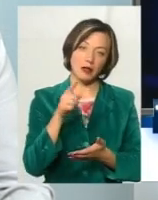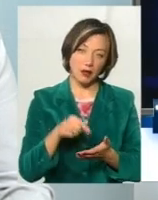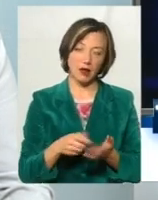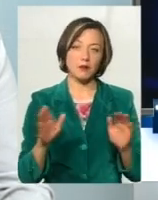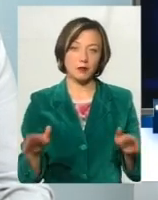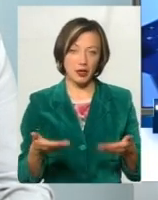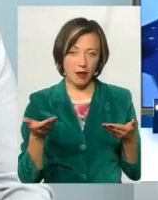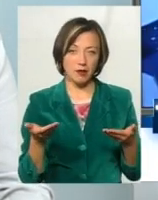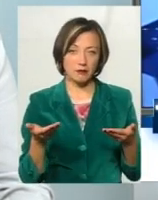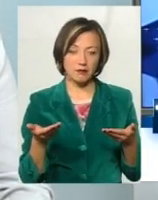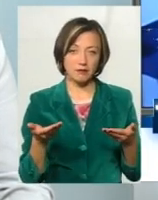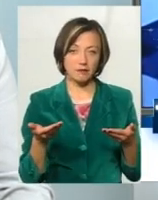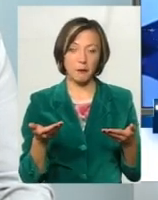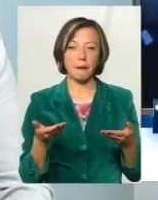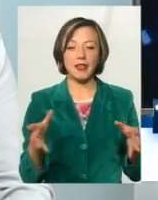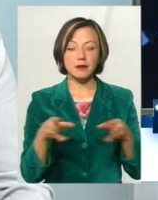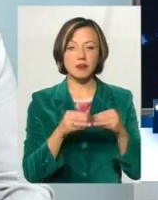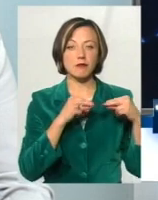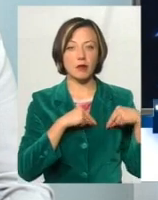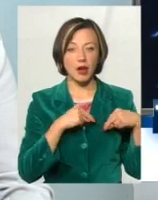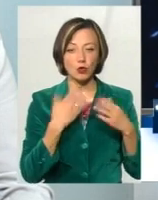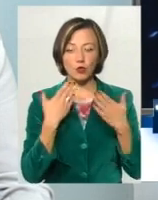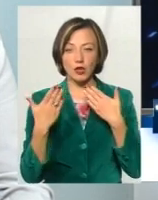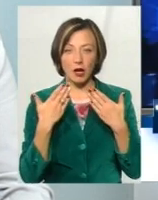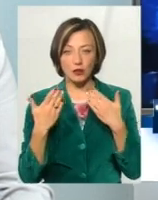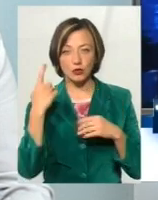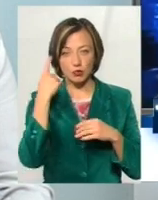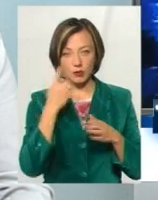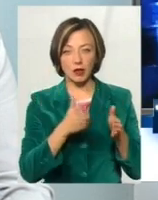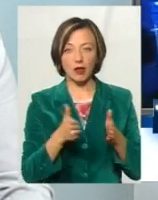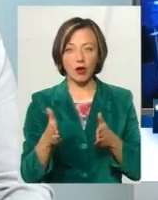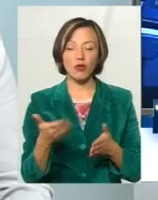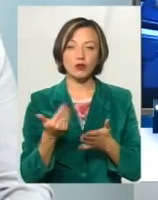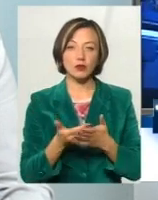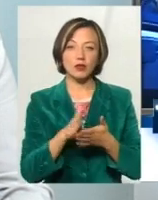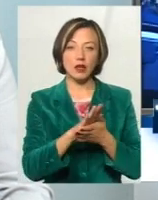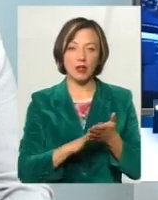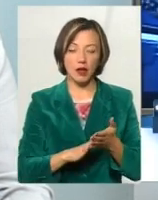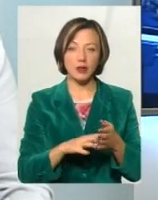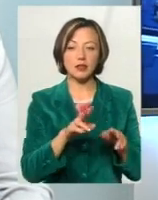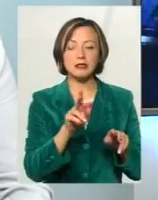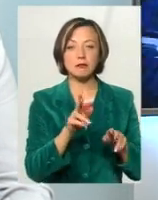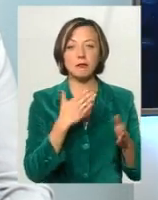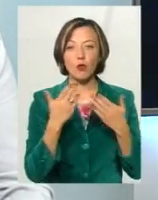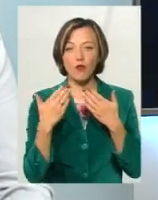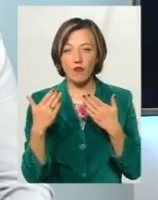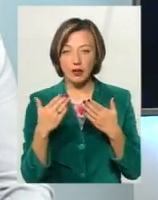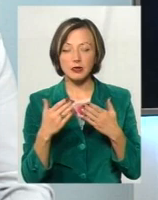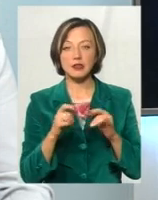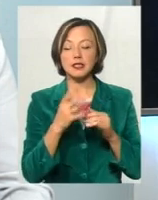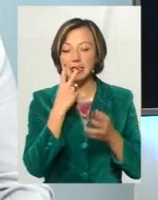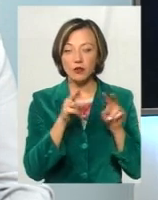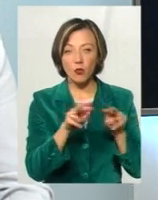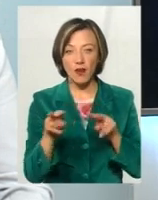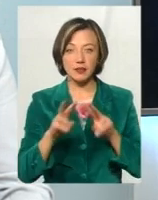ми підняли. Співпрацю і комунікацію, я думаю, налагодили. Отож, ми будемо і далі спілкуватись за розвитком